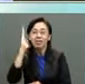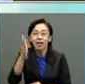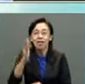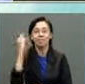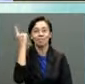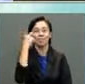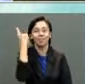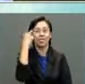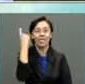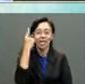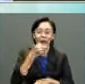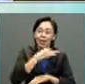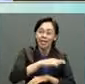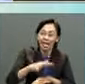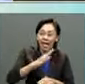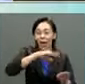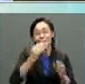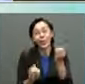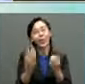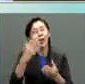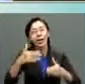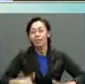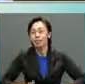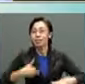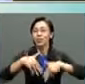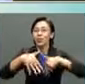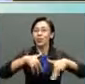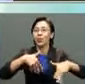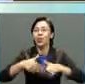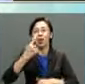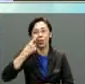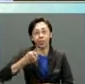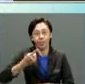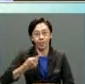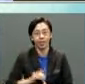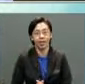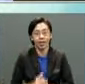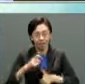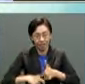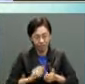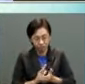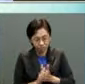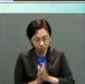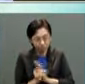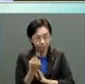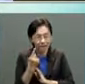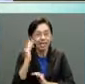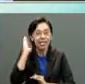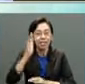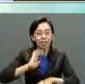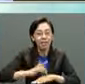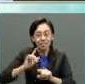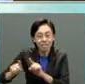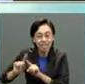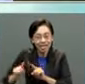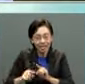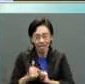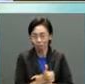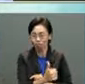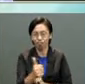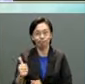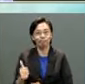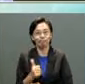ไปท่องเที่ยวไปใช้ชีวิตได้เหมือนเดิมและที่สำคัญนิวนอร์มจะทำให้เรานั้นใช้ทรัพยากรธรรมชาติได้อย่างคุ้มค่